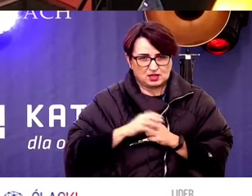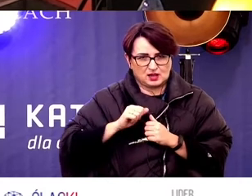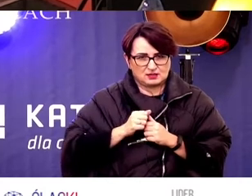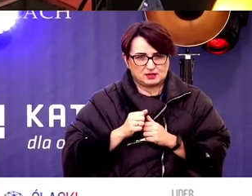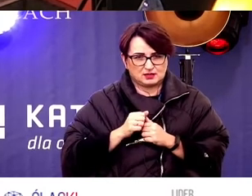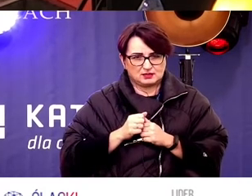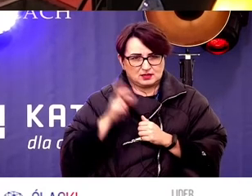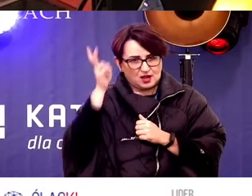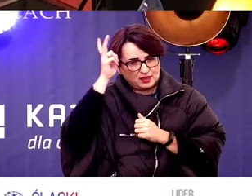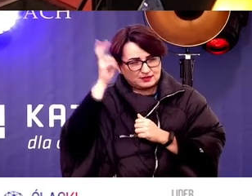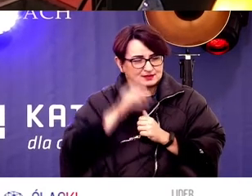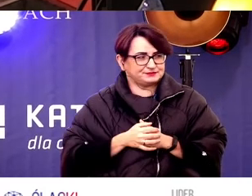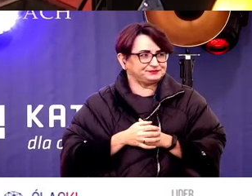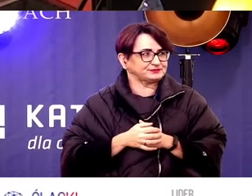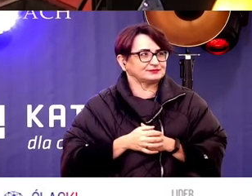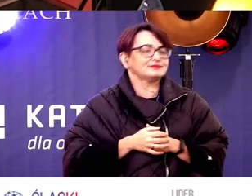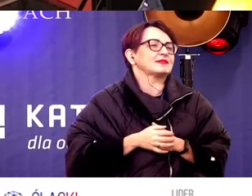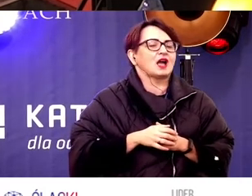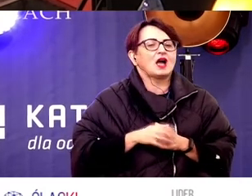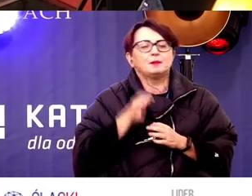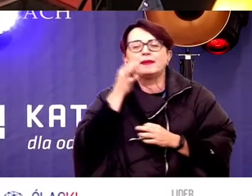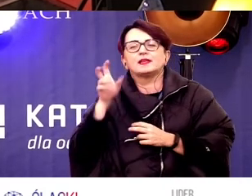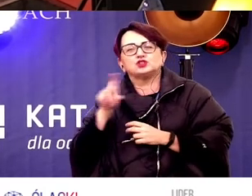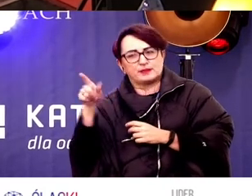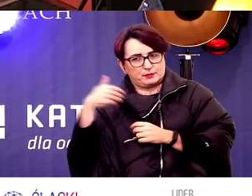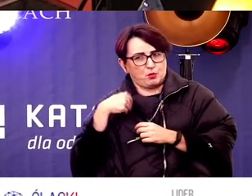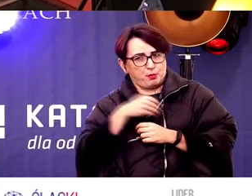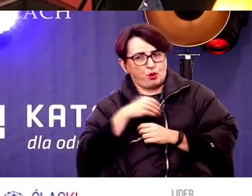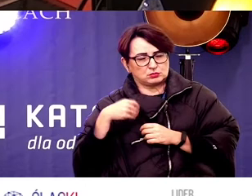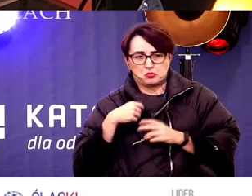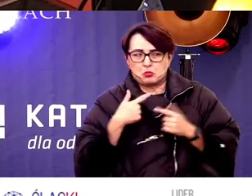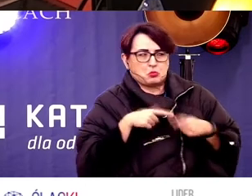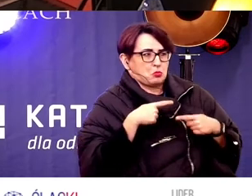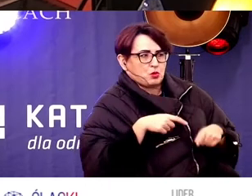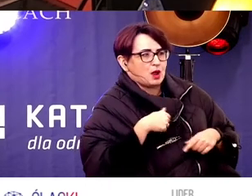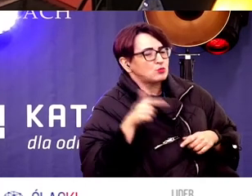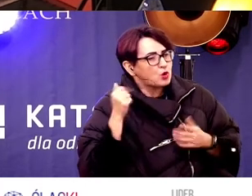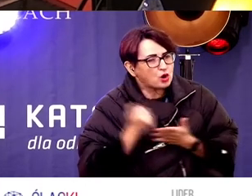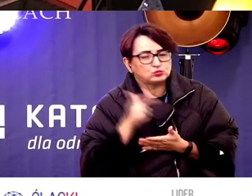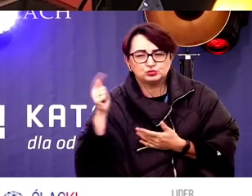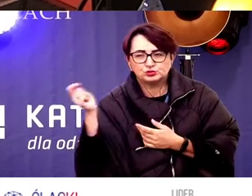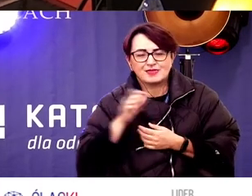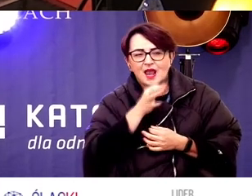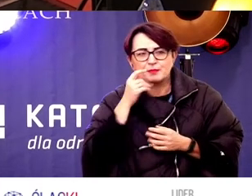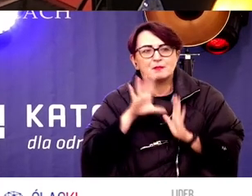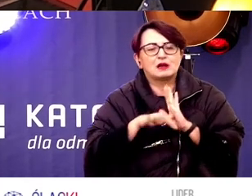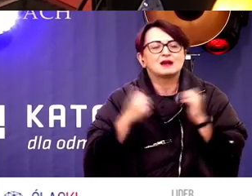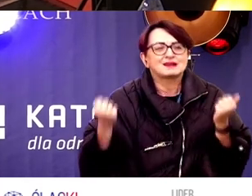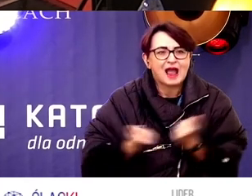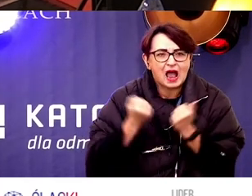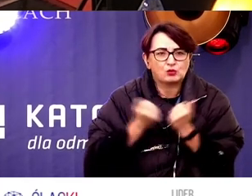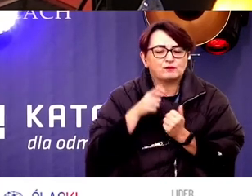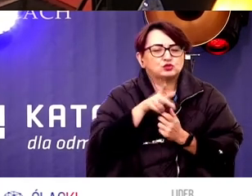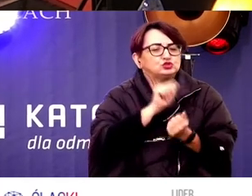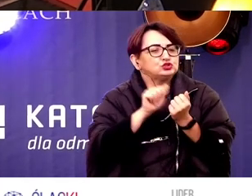nie, nie byłem nigdy w Polsce. Ja mówię, to koniecznie musi pan przyjechać, ja mówię. No najlepiej mówię do Krakowa, bo to jest miasto, które nie